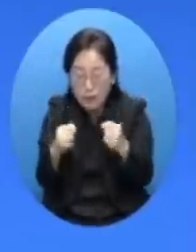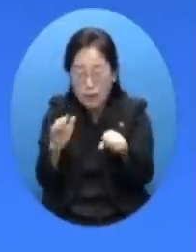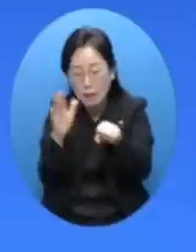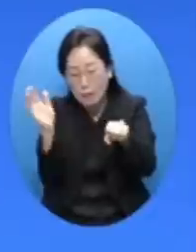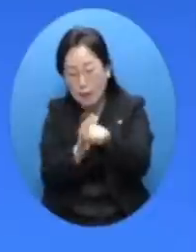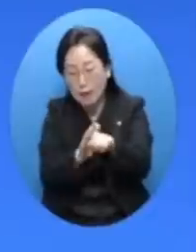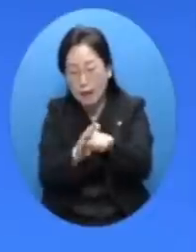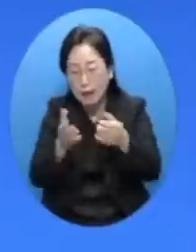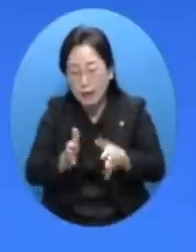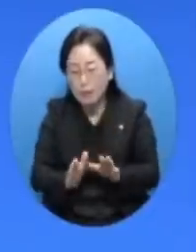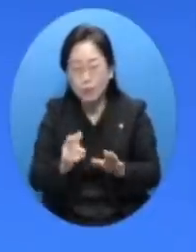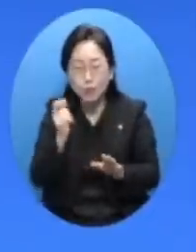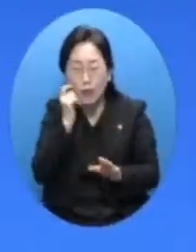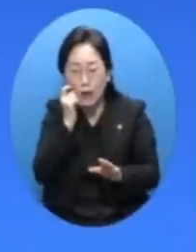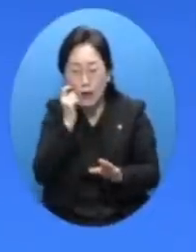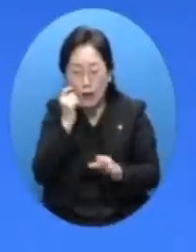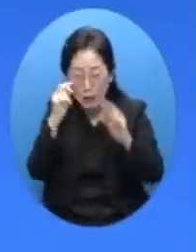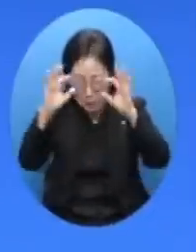자기만을 바라보았습니다.